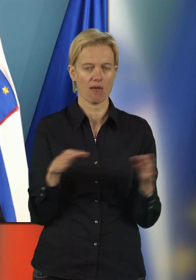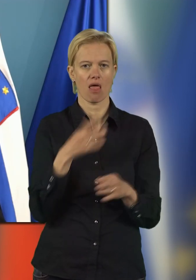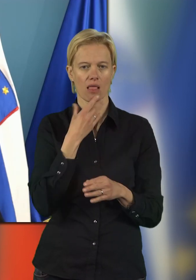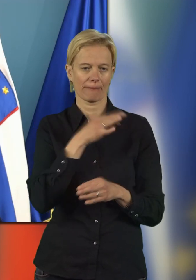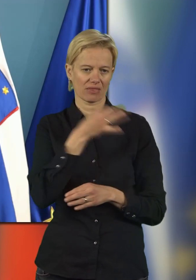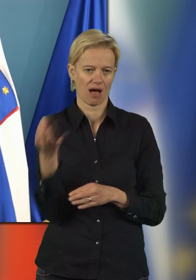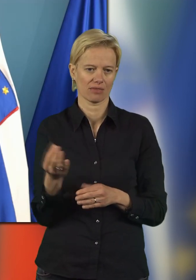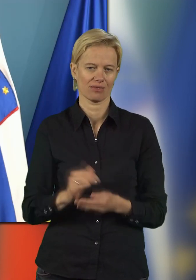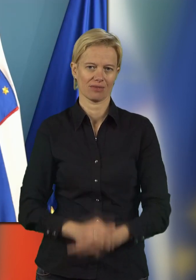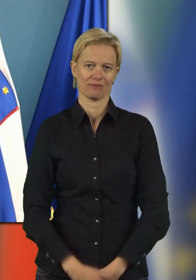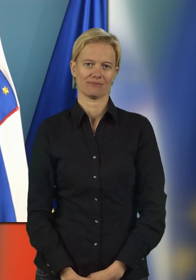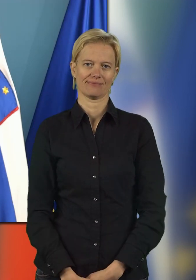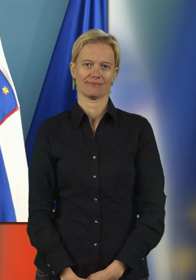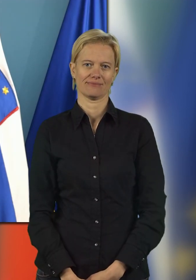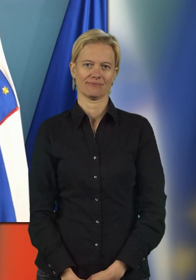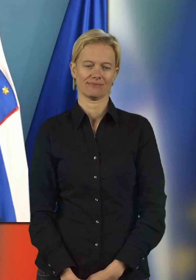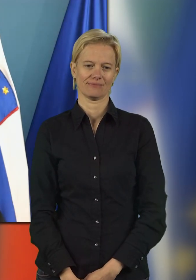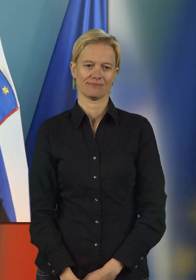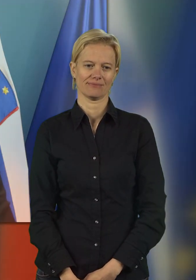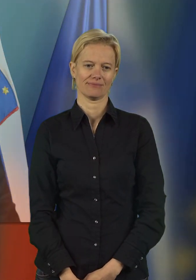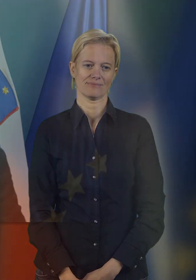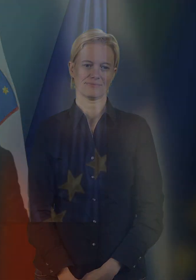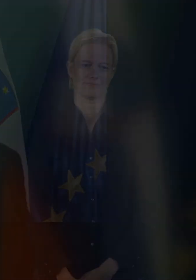Hvala lepa, hvala ministru, Hvala tudi hvala vam. vam in vsem lep dan.